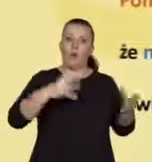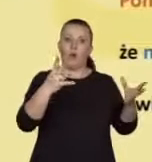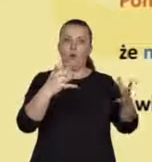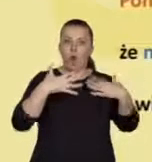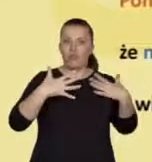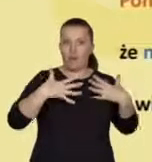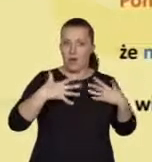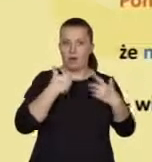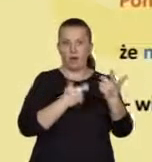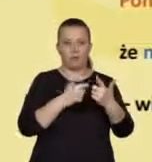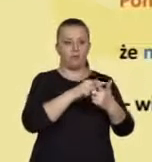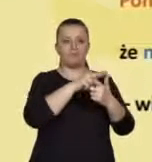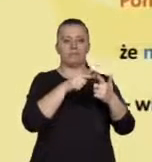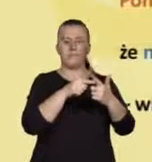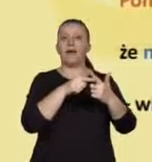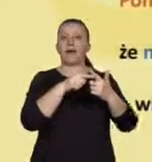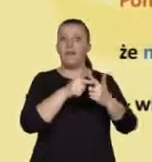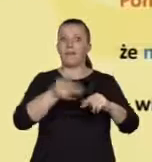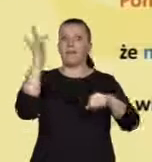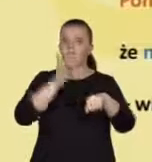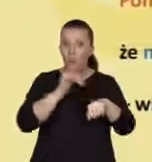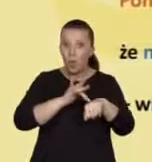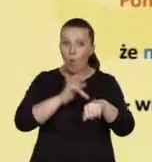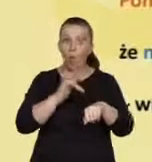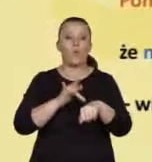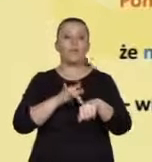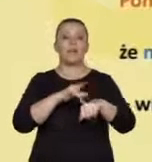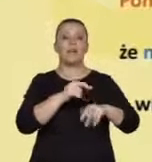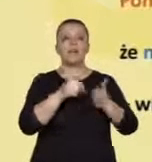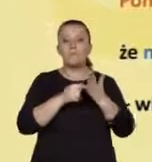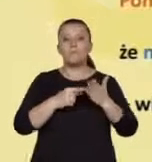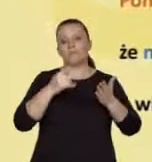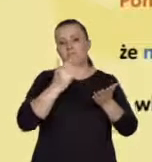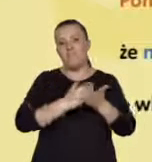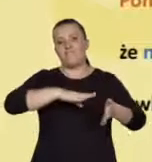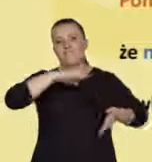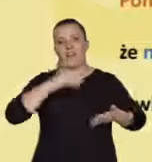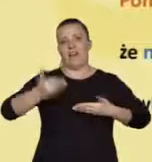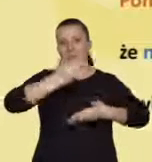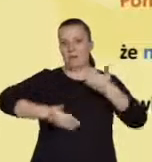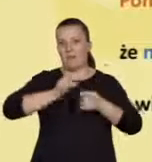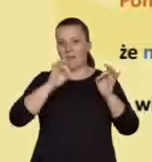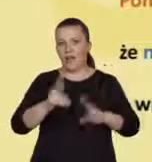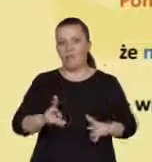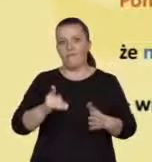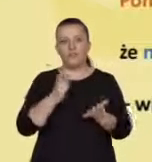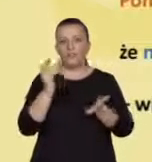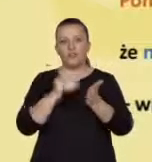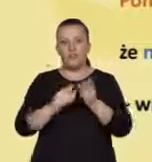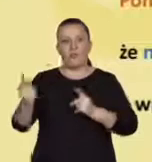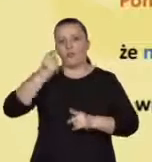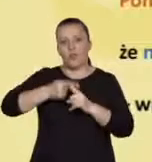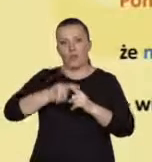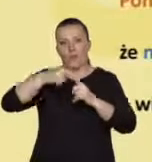Następnie wyciągnął na tej podstawie logiczny wniosek, że wymiana gazowa zachodzi efektywnie, a więc zaspokaja potrzeby